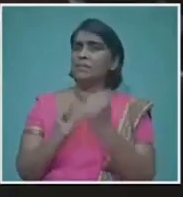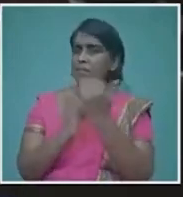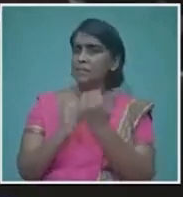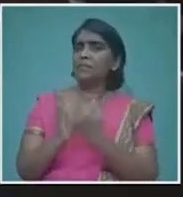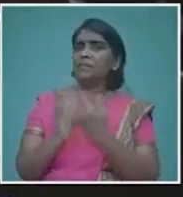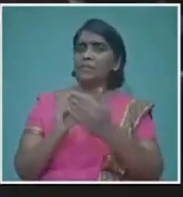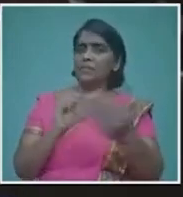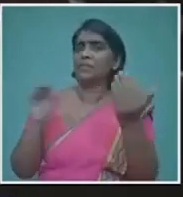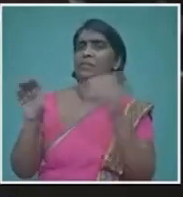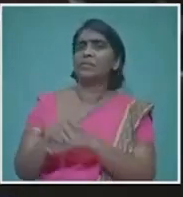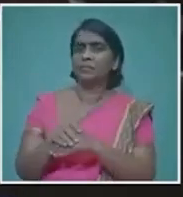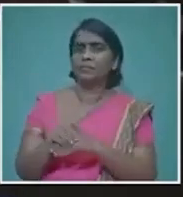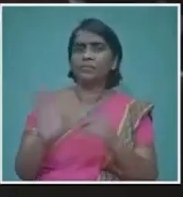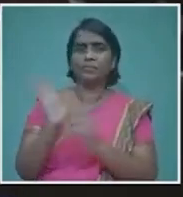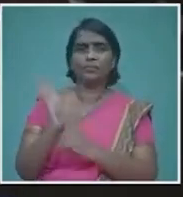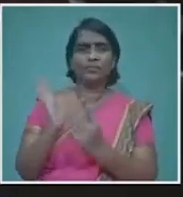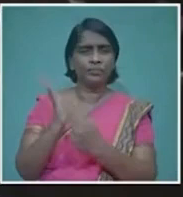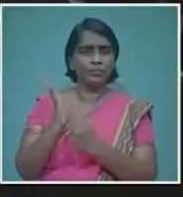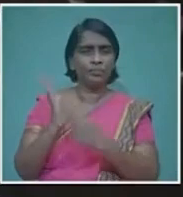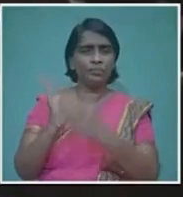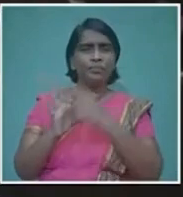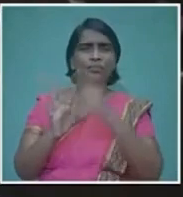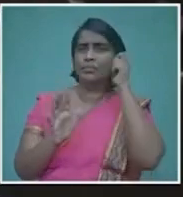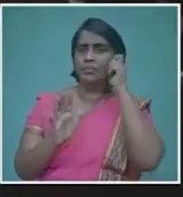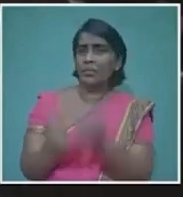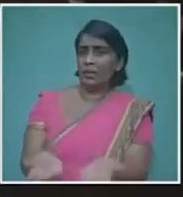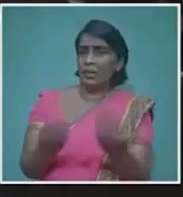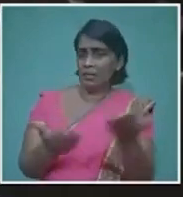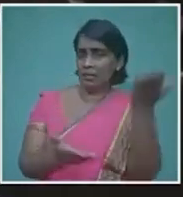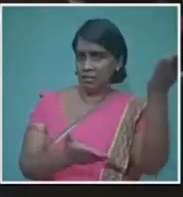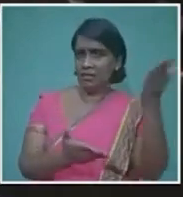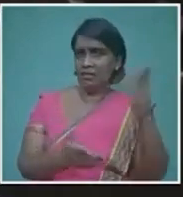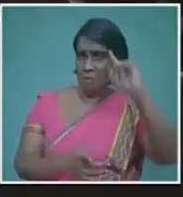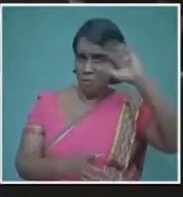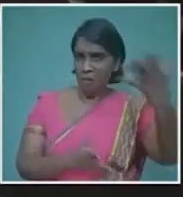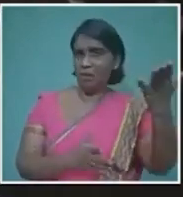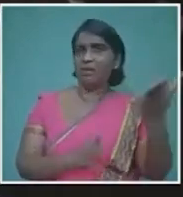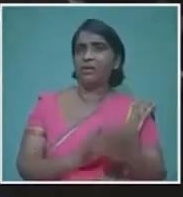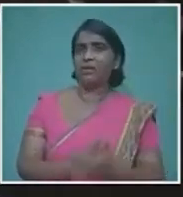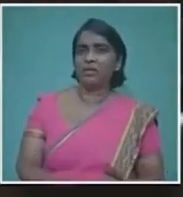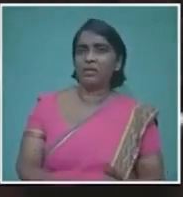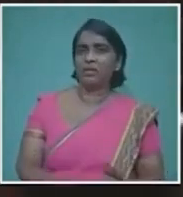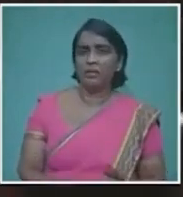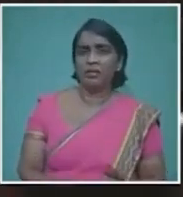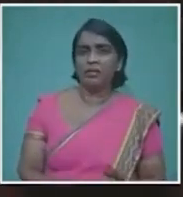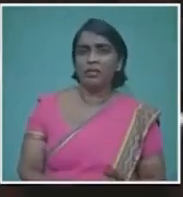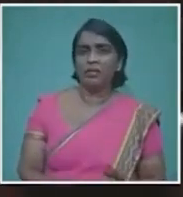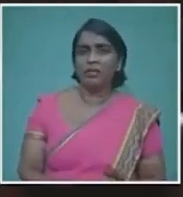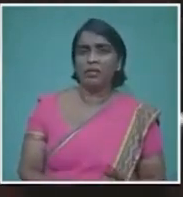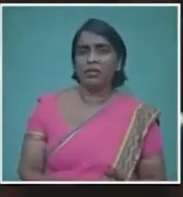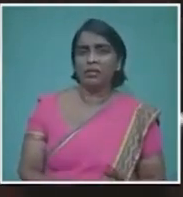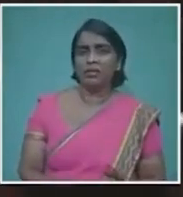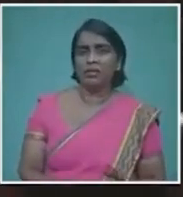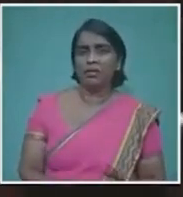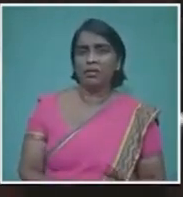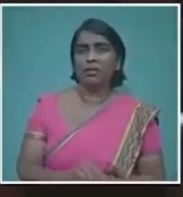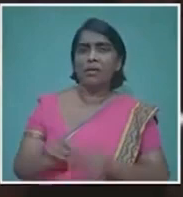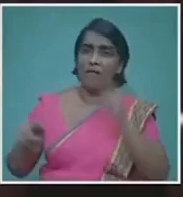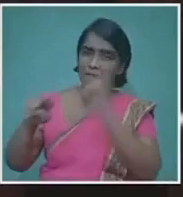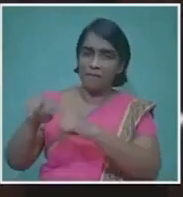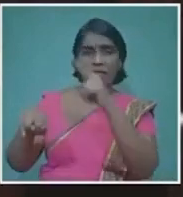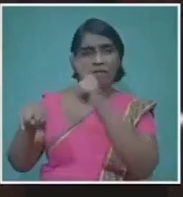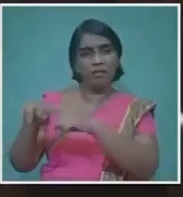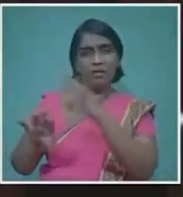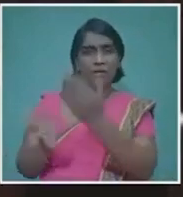විතර ඒගොල්ලෝ බඳවගත්තේ. මේ එල්ටිඩී ත්‍රස්තවාදින උඩගෙඩි දුන්න මේ කොන් හැත්ත. ගරු සභාපතිතුමා ඔබතුමාගේ හිතවත් යාළුවෝ වෙන්න